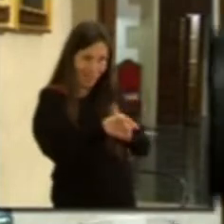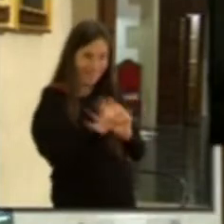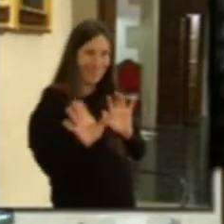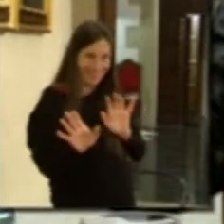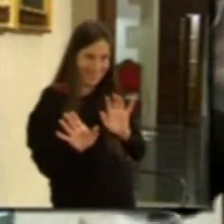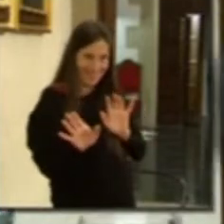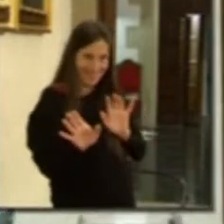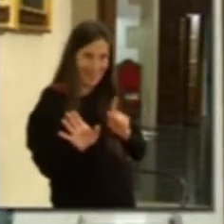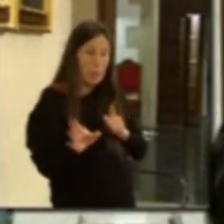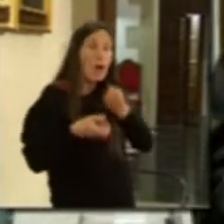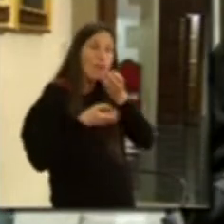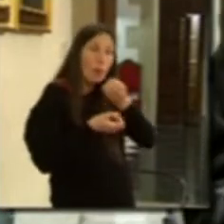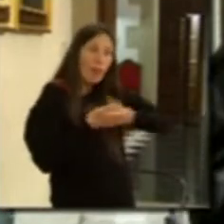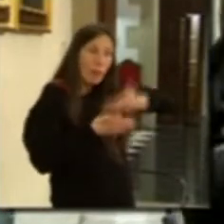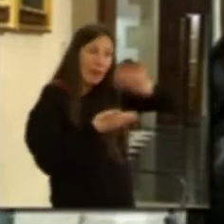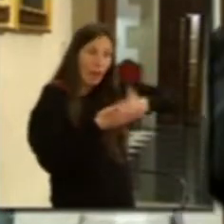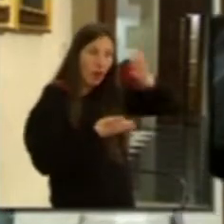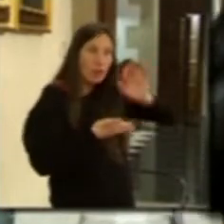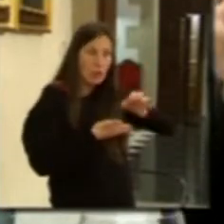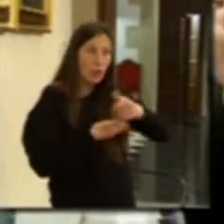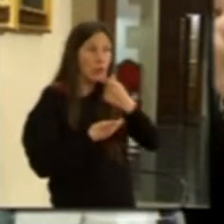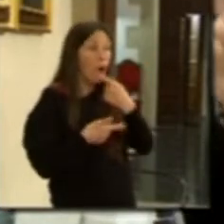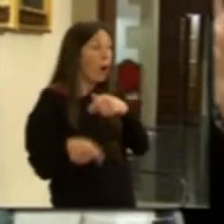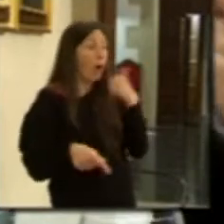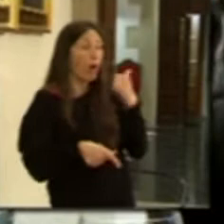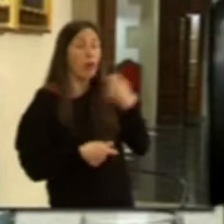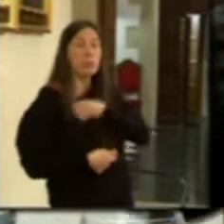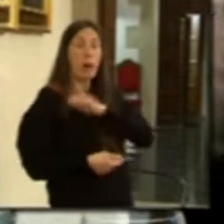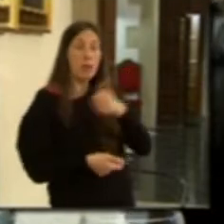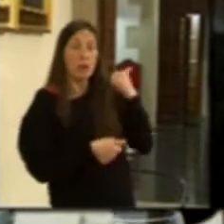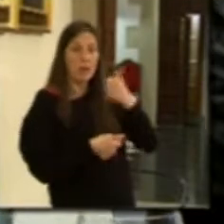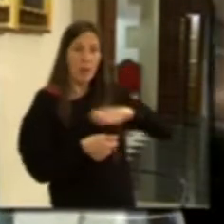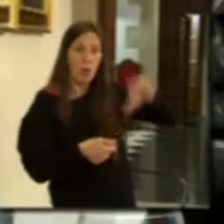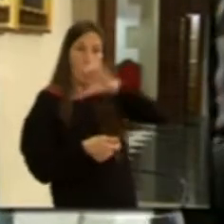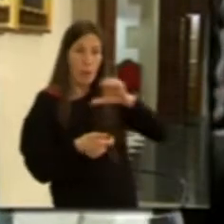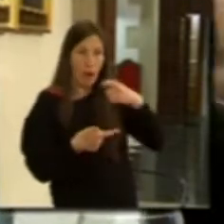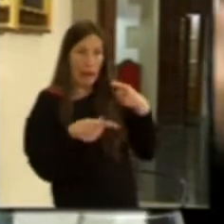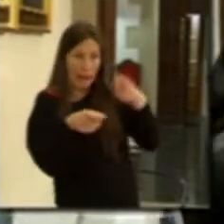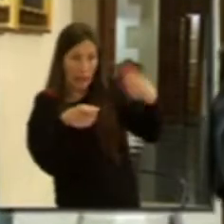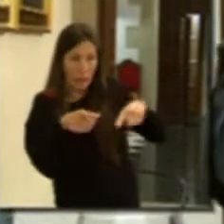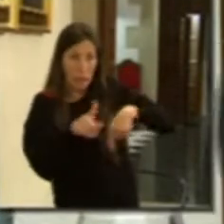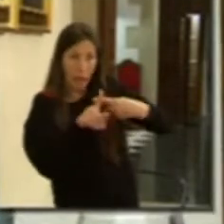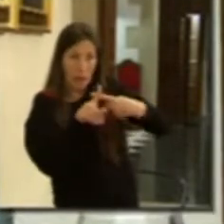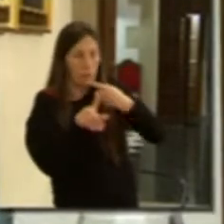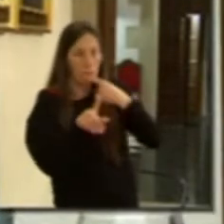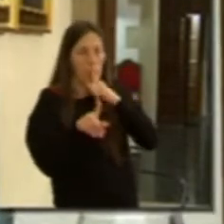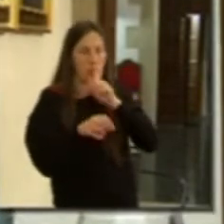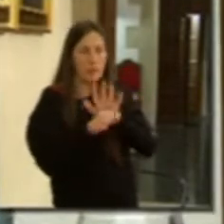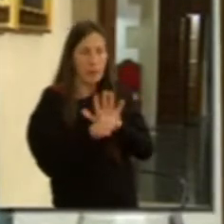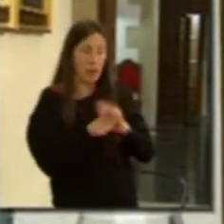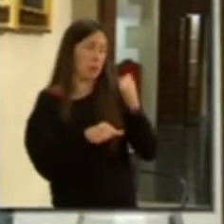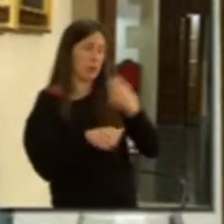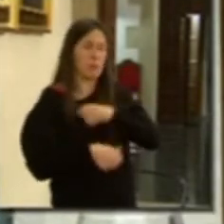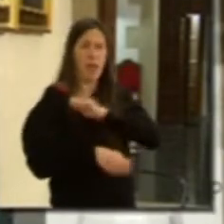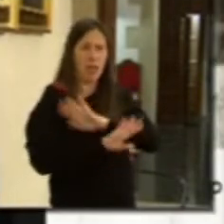I algú va dir, ah, això és la grip espanyola. Per tant, primera idea interessant, això va afectar arreu del món. De fet, veureu que les fotos que jo us poso, que penso